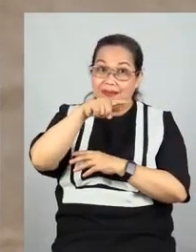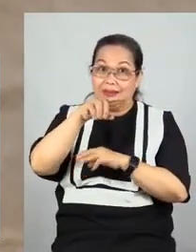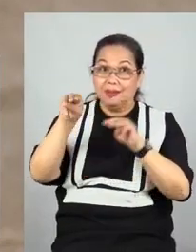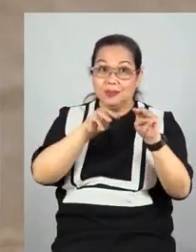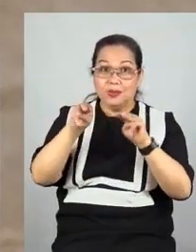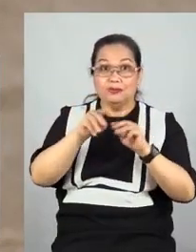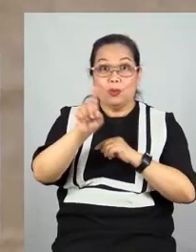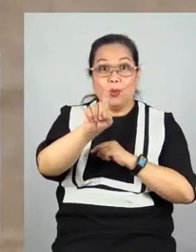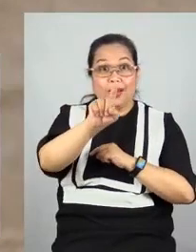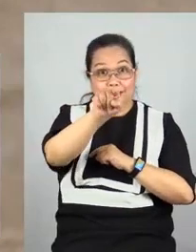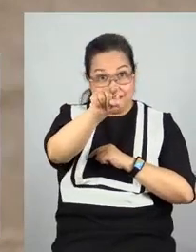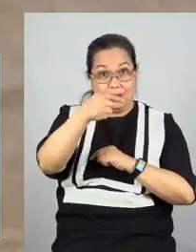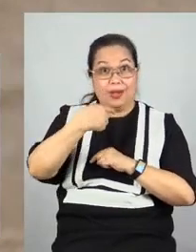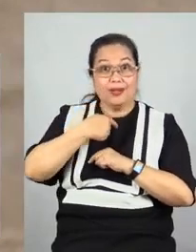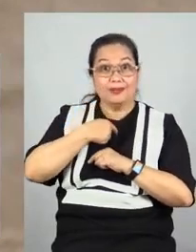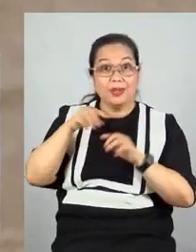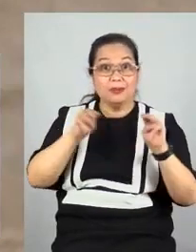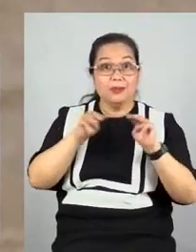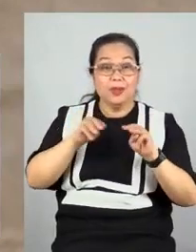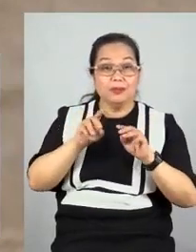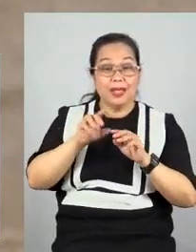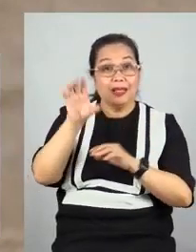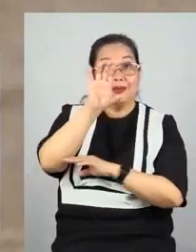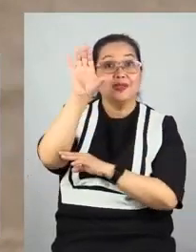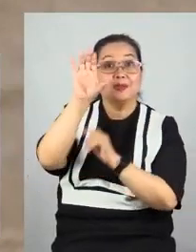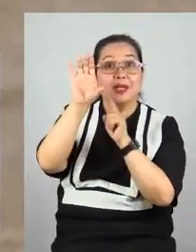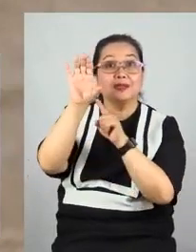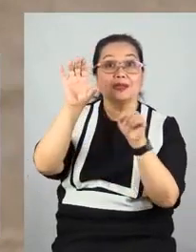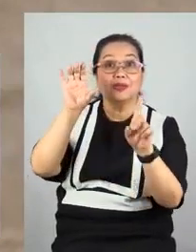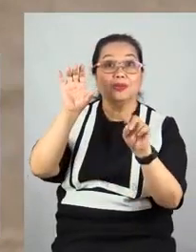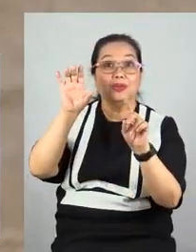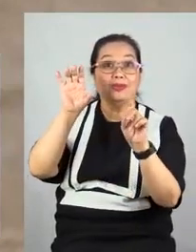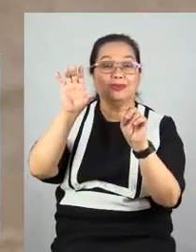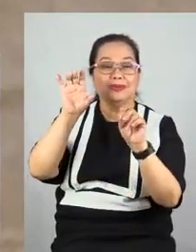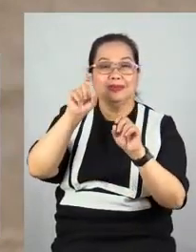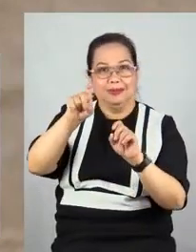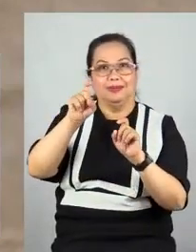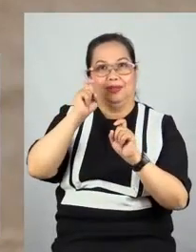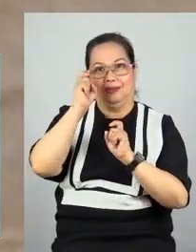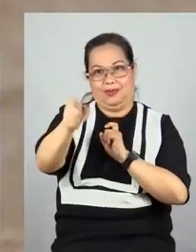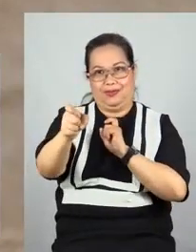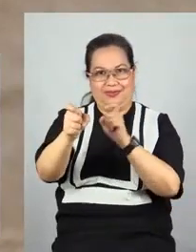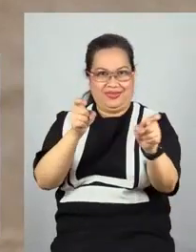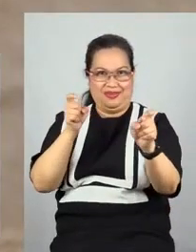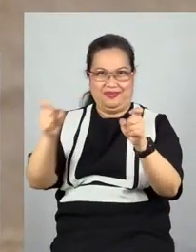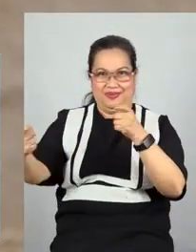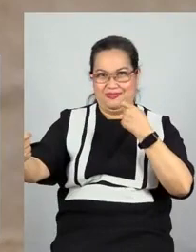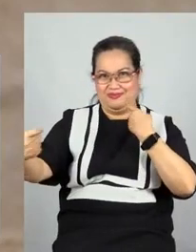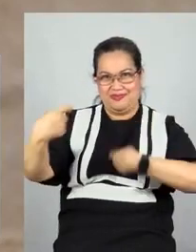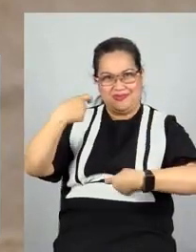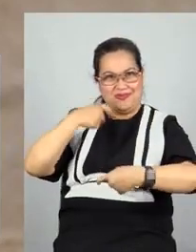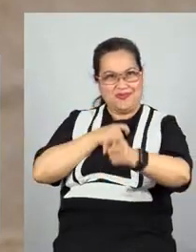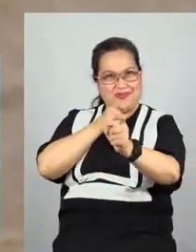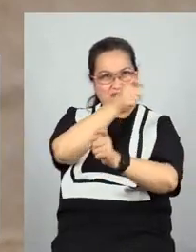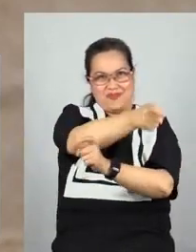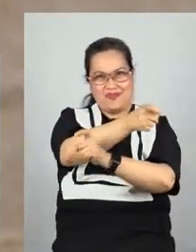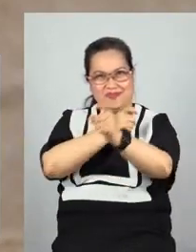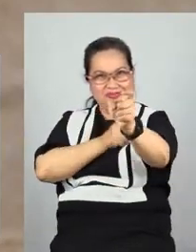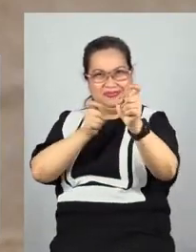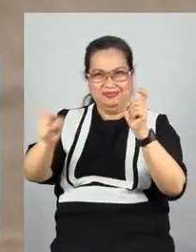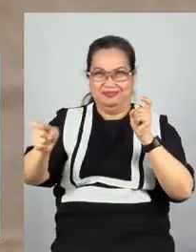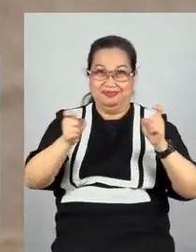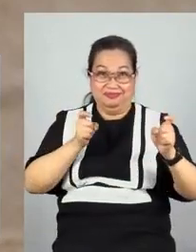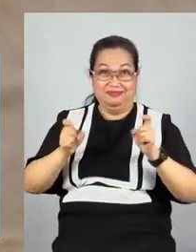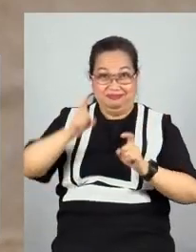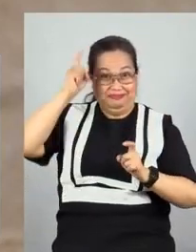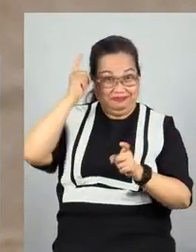kilos, hindi ho ba? Dahil pag Pasko, kailangan may aginaldo. Kailangan merong pamasko.